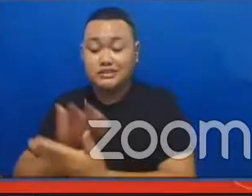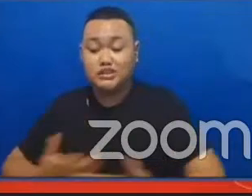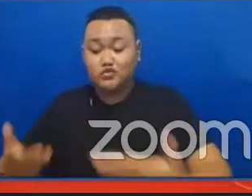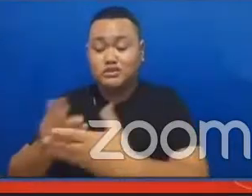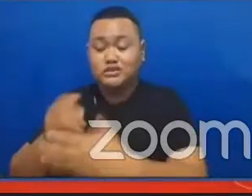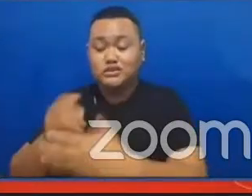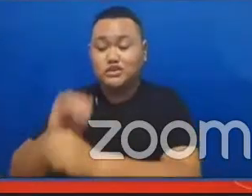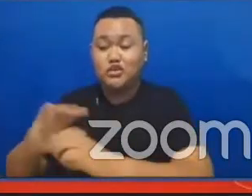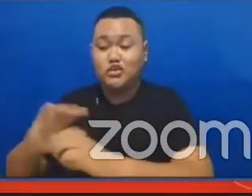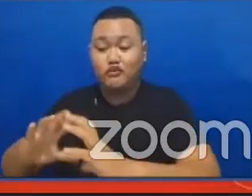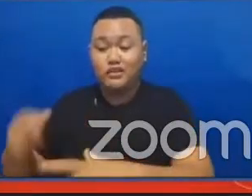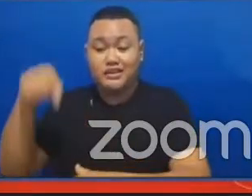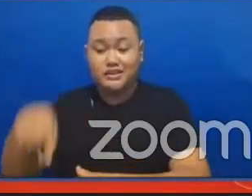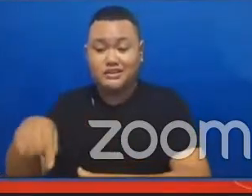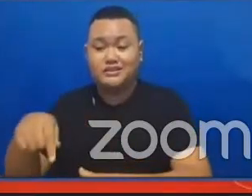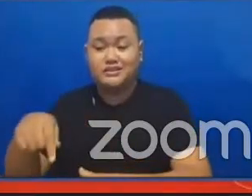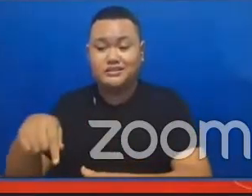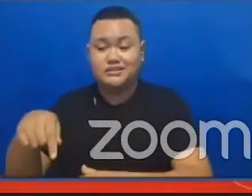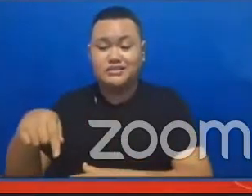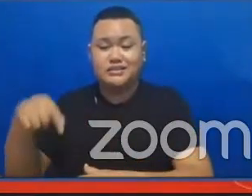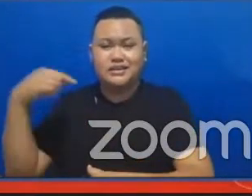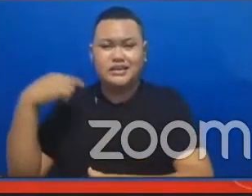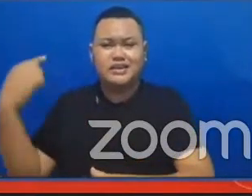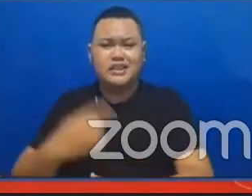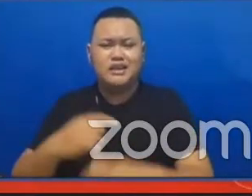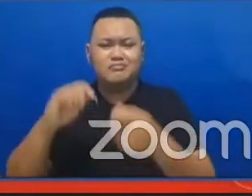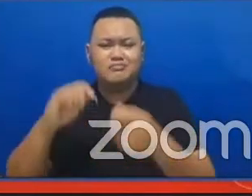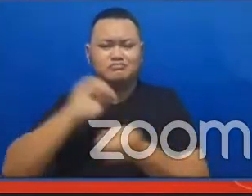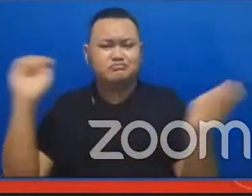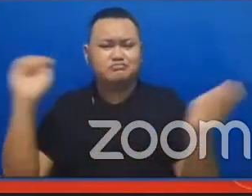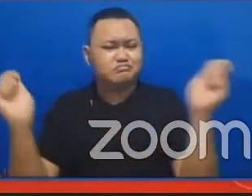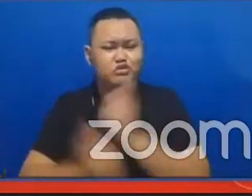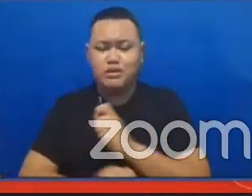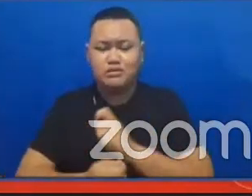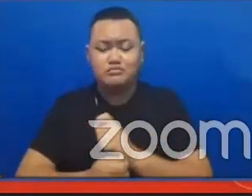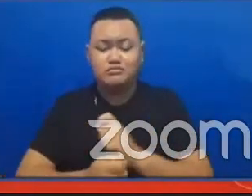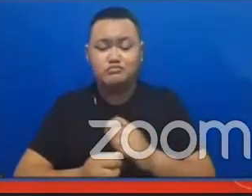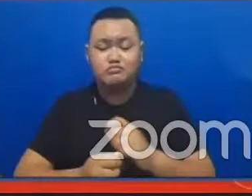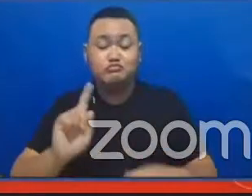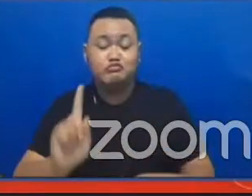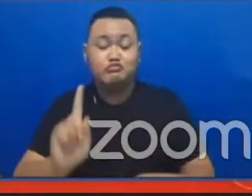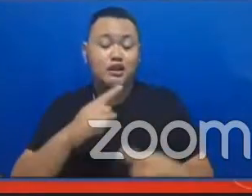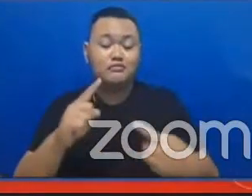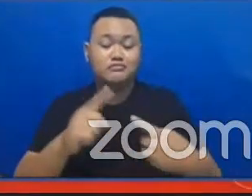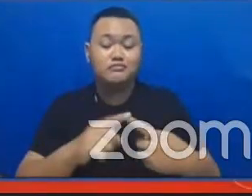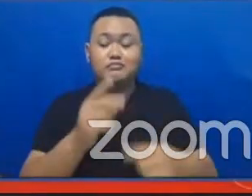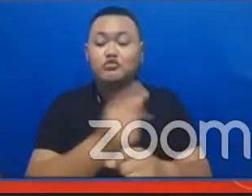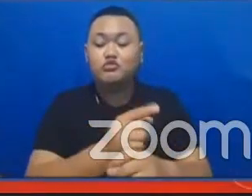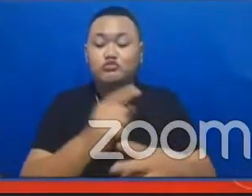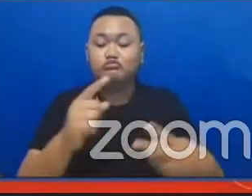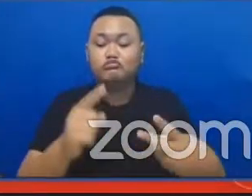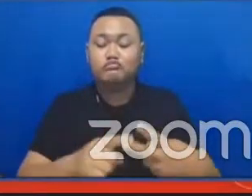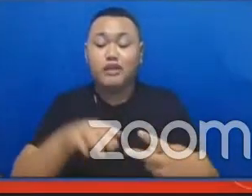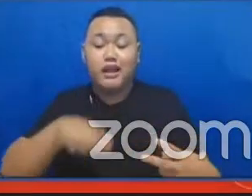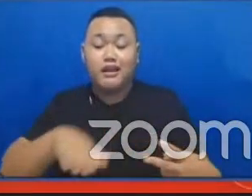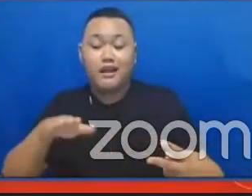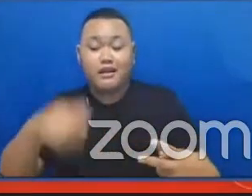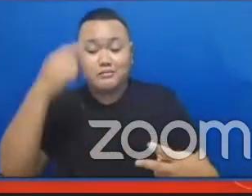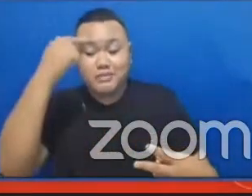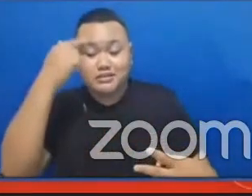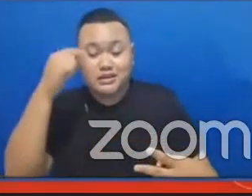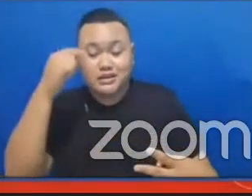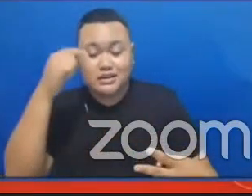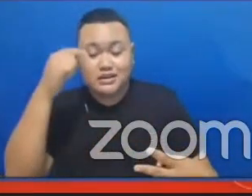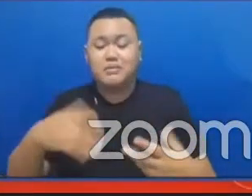menjadi trigger kita berada betul-betul pendidik, kemudian peserta didik itu berada di